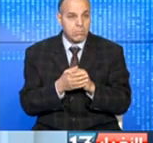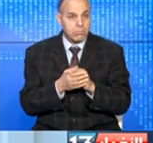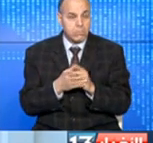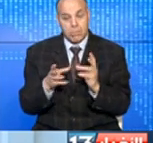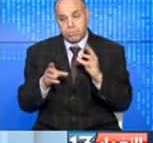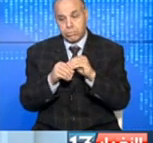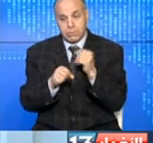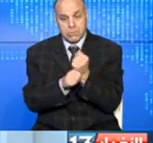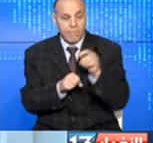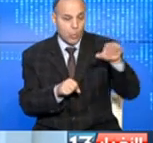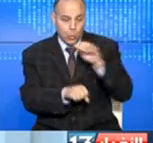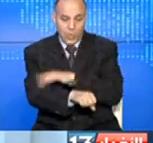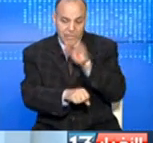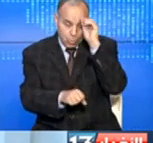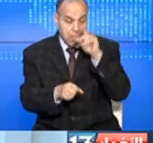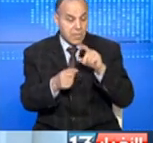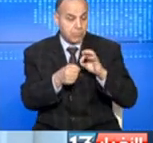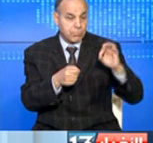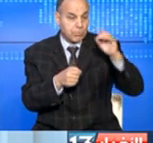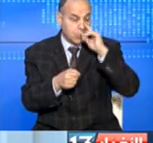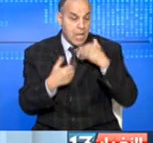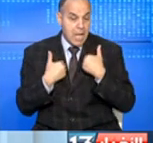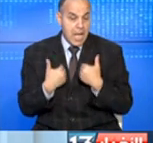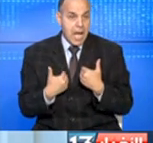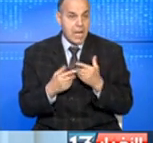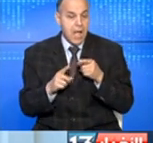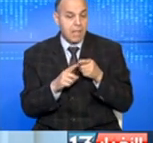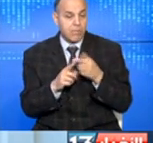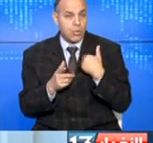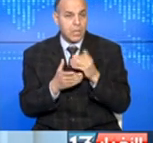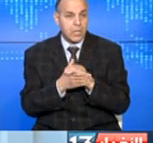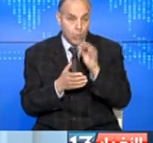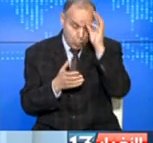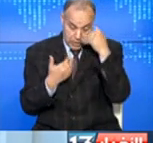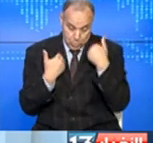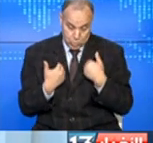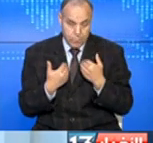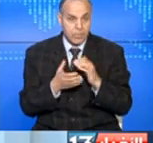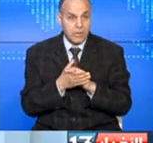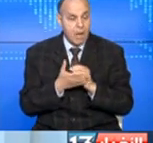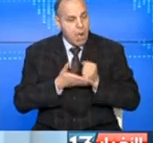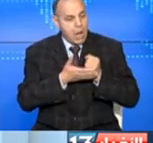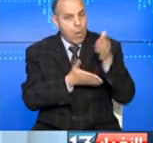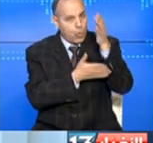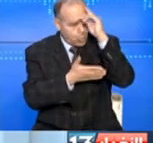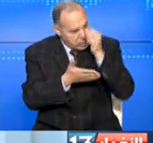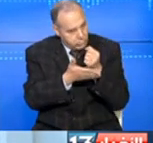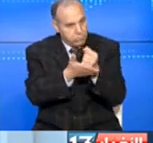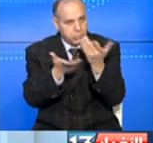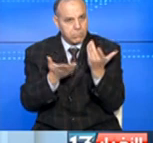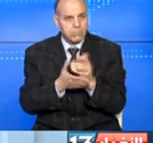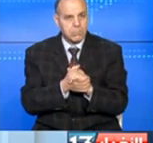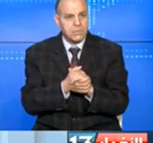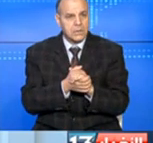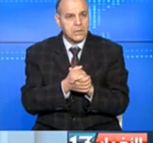وامبلونتي وخدمو في توانسة في تونس، واحنا الأوبجيكتيف نتاعنا الكل أن تونك توانسة، سيكون نعاونو بلادنا نعاونوها أتخافيغ لو